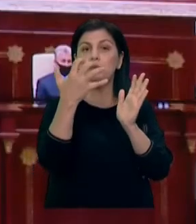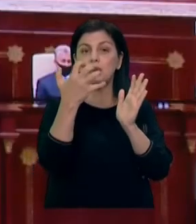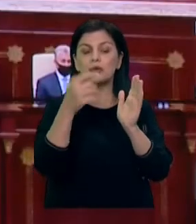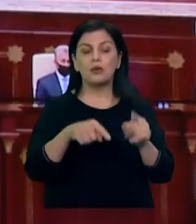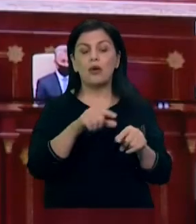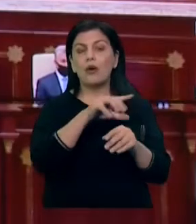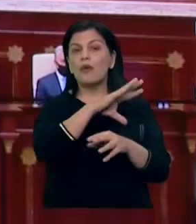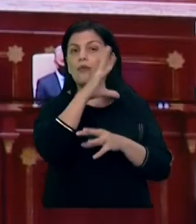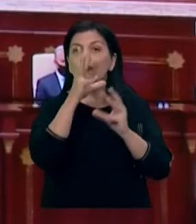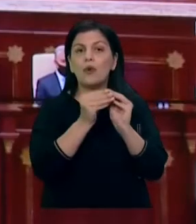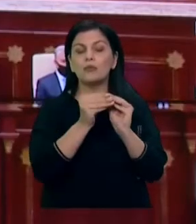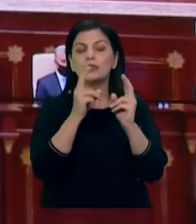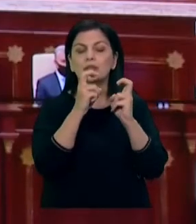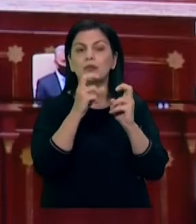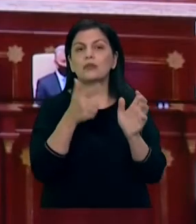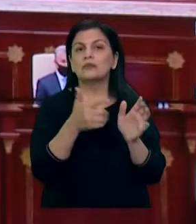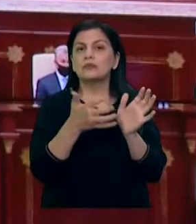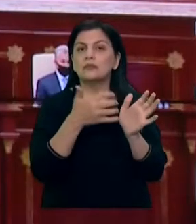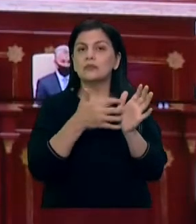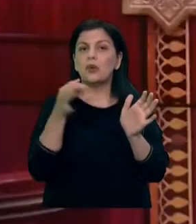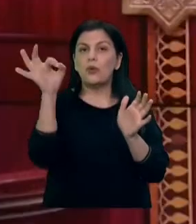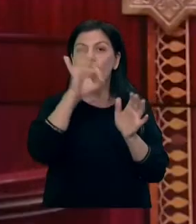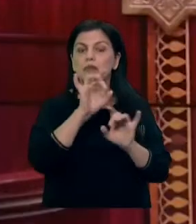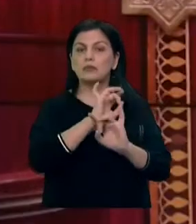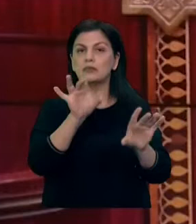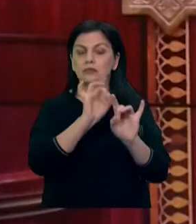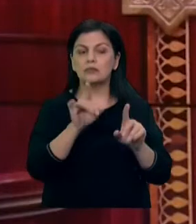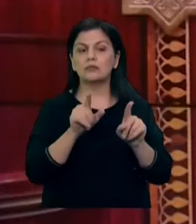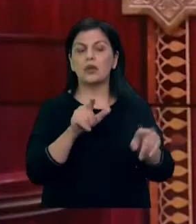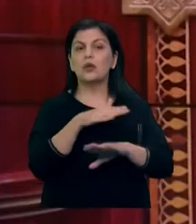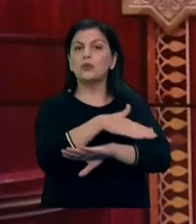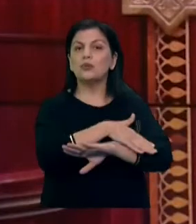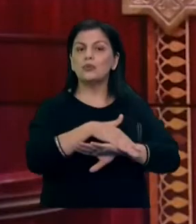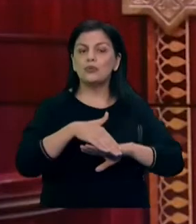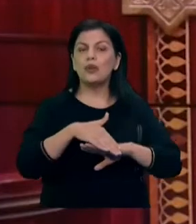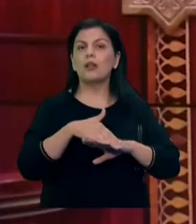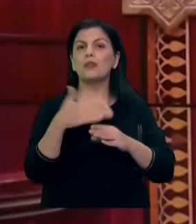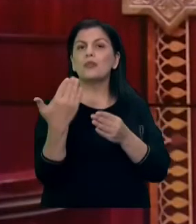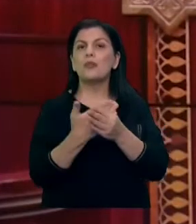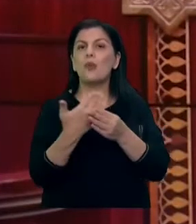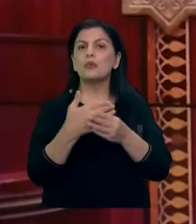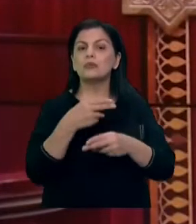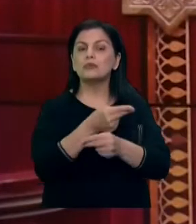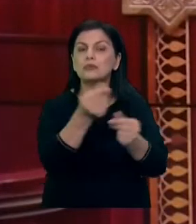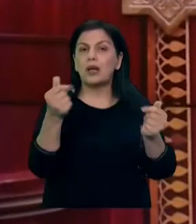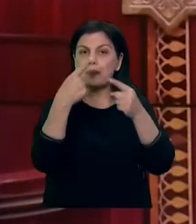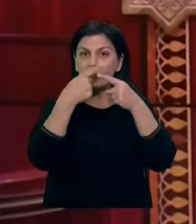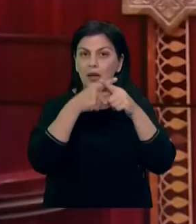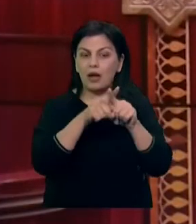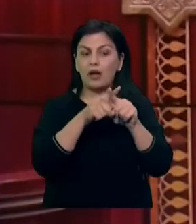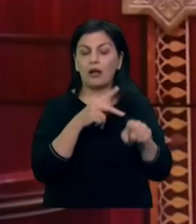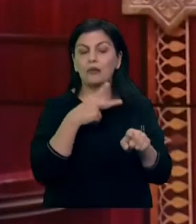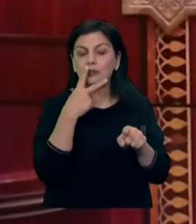çıxan məqamlarla bağlı çatışmazlıqları sadaladı. Ünvanlı dövlət sosial yardımının verilməsi mexanizminin